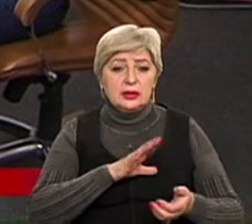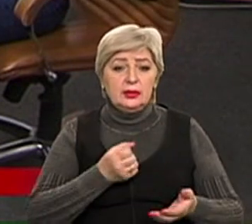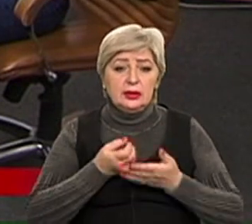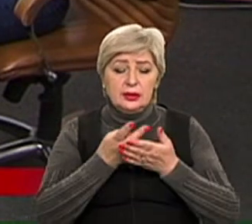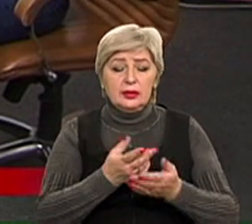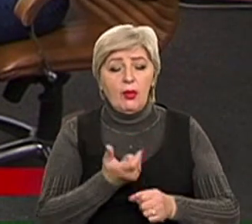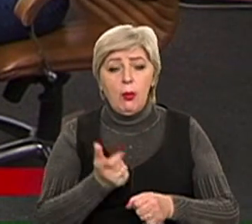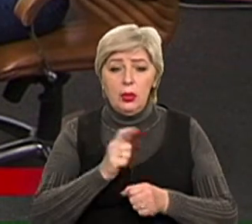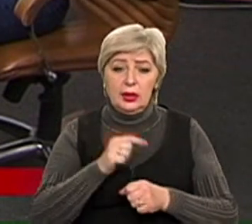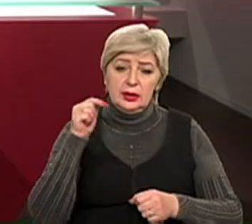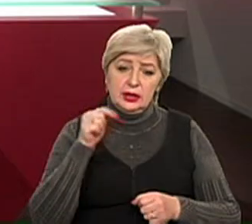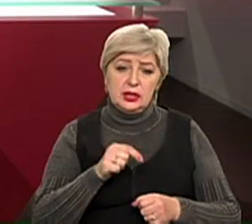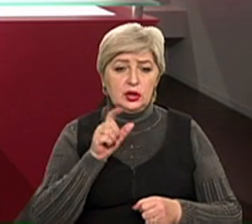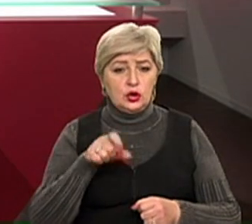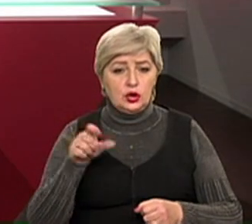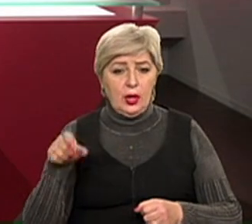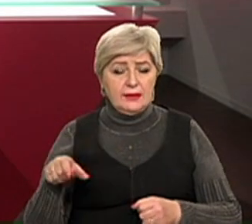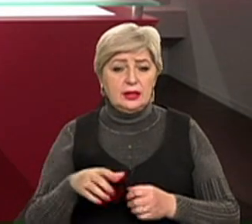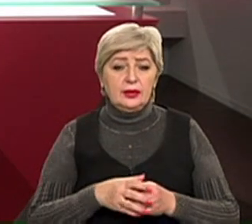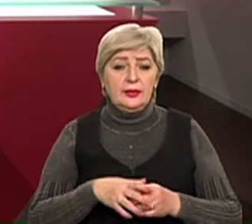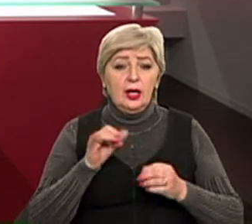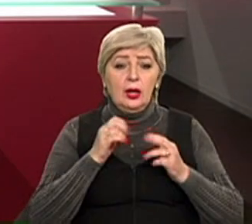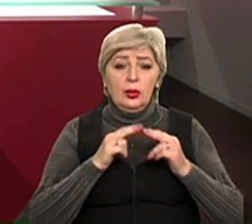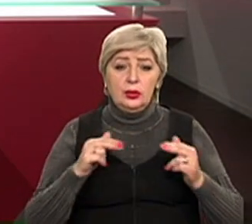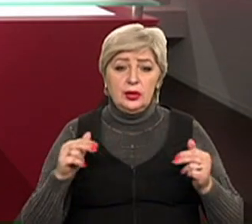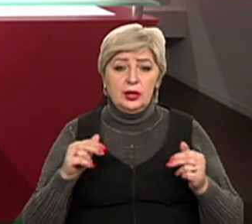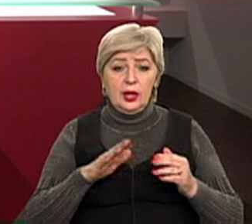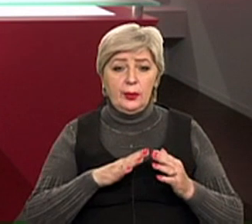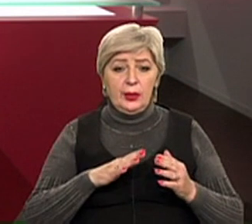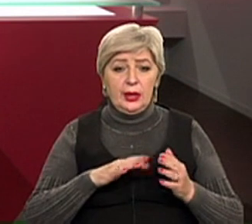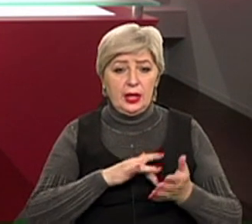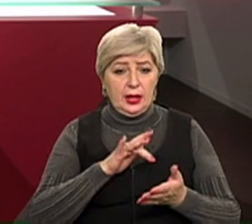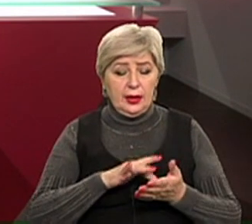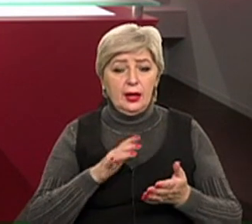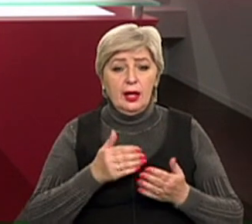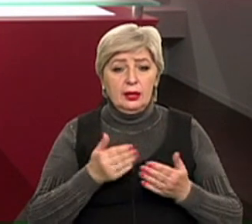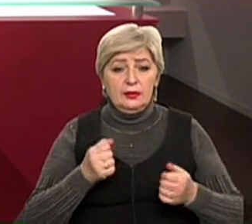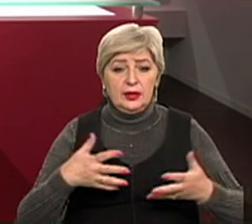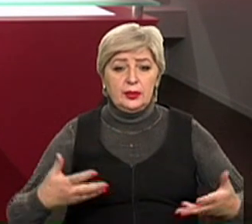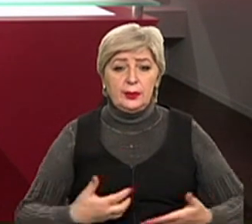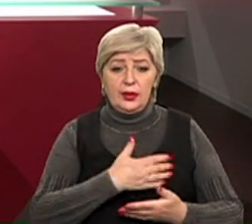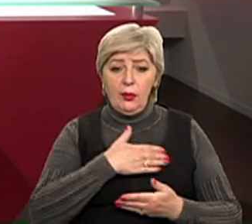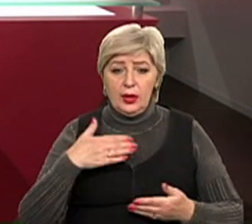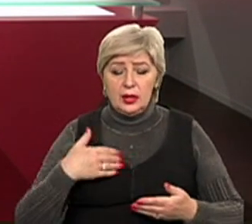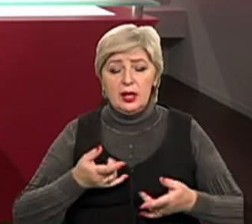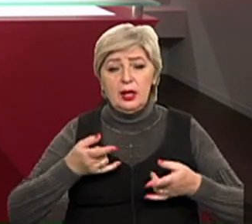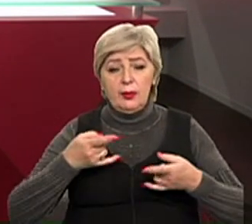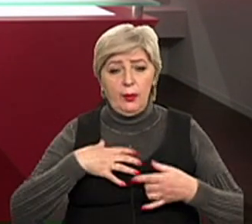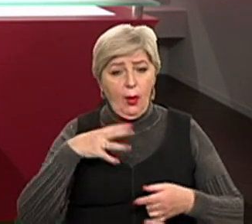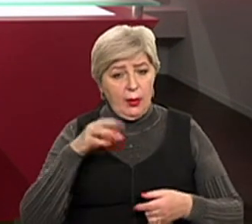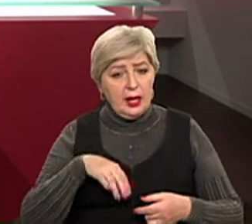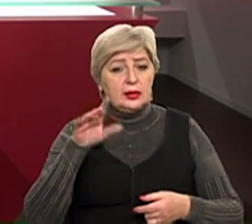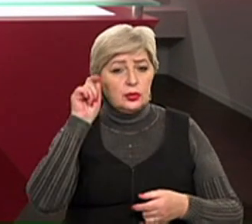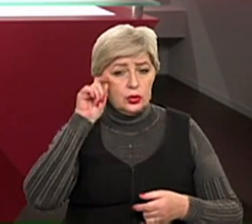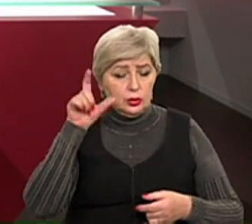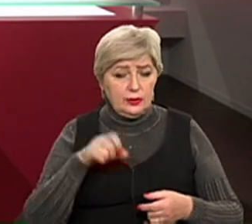более 1000 человек. У Дніпрі від пневмонії помер чоловік. Зараз у Мечниково рятують ще 2